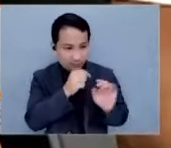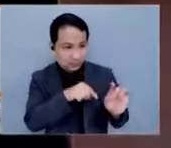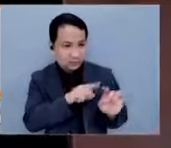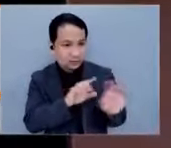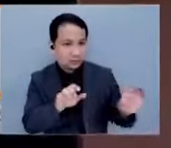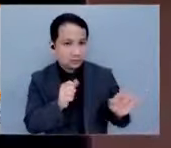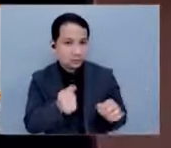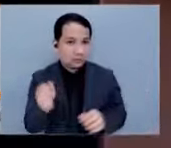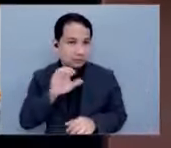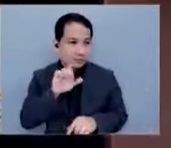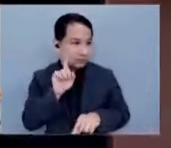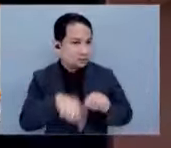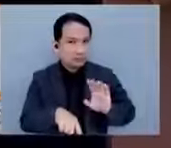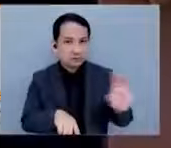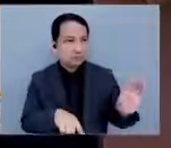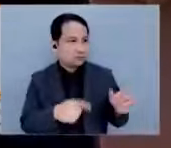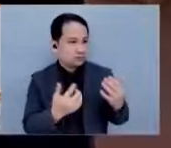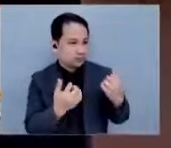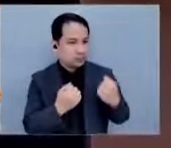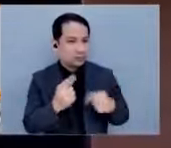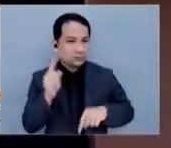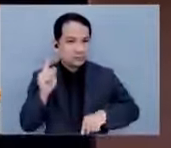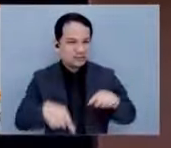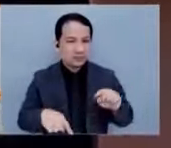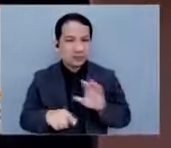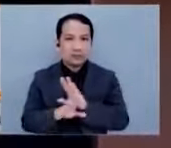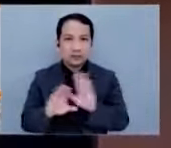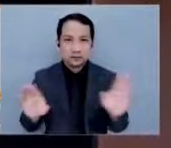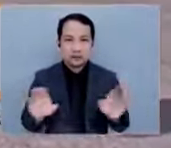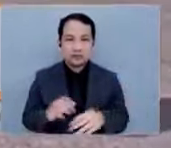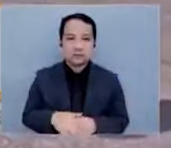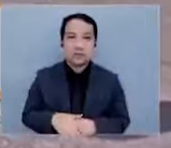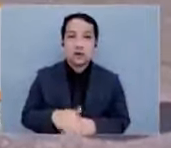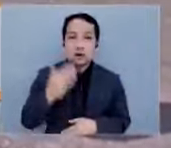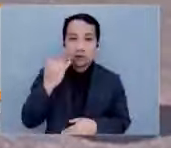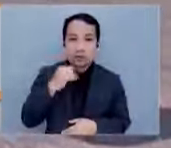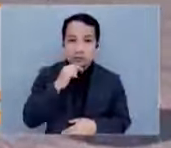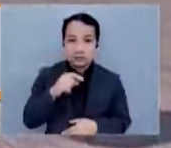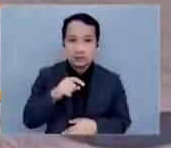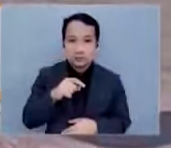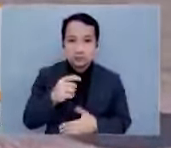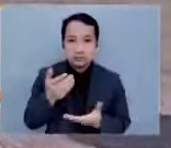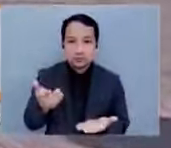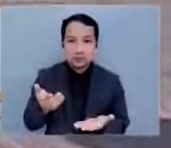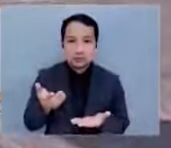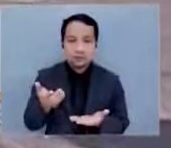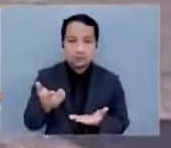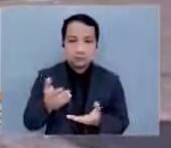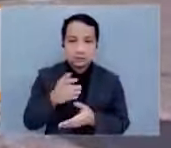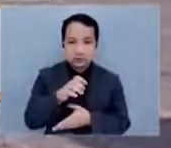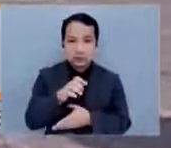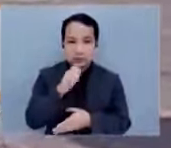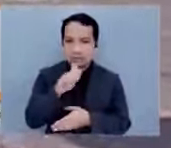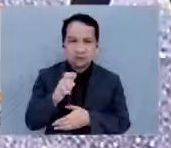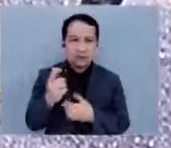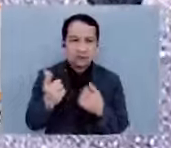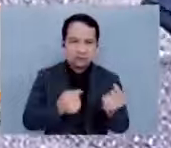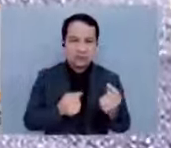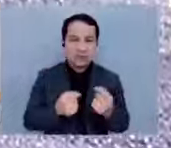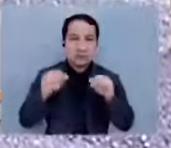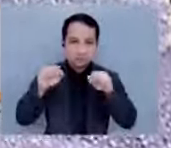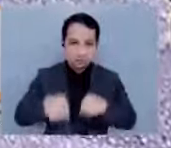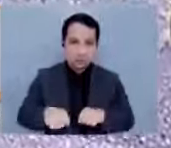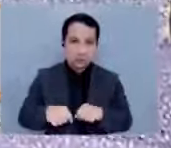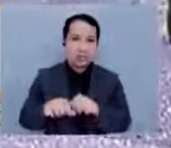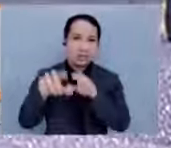hindi na kayo pwede manghuli eh. Hindi po pwede yan dahil hindi pa naman po immediate executory ito. Pwede pa pong manghuli